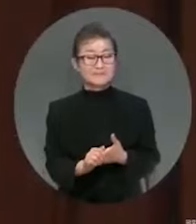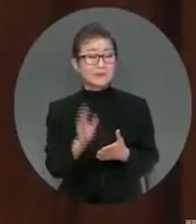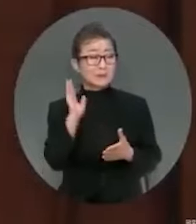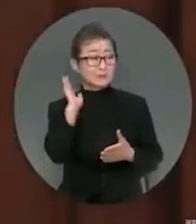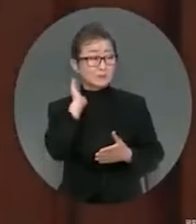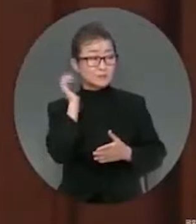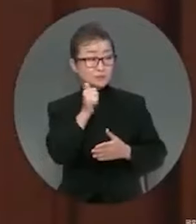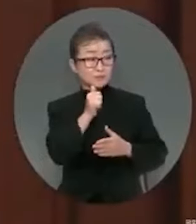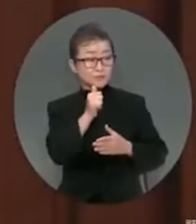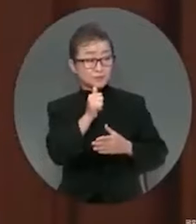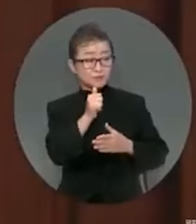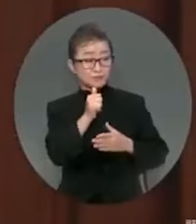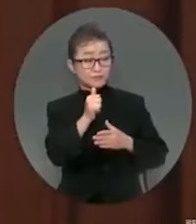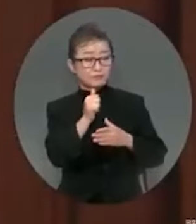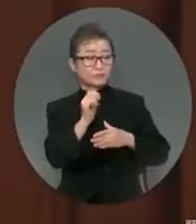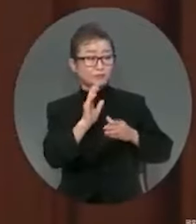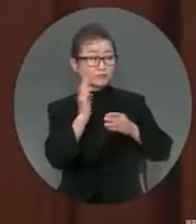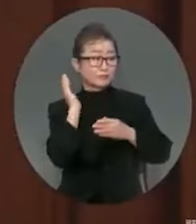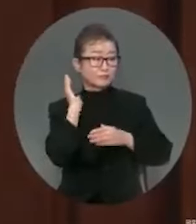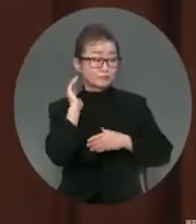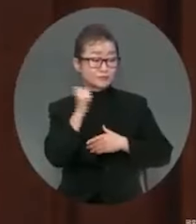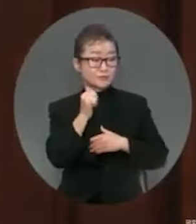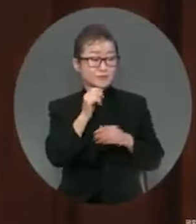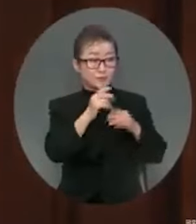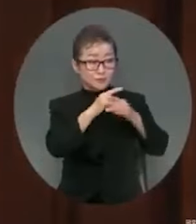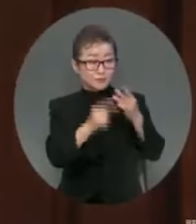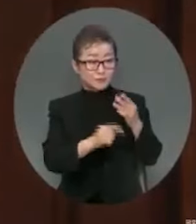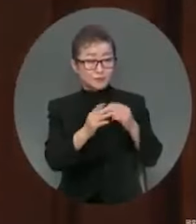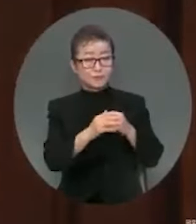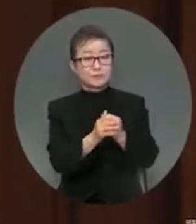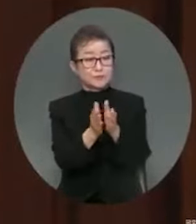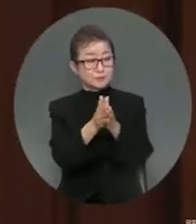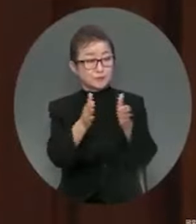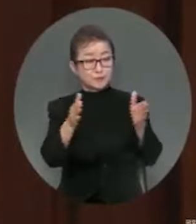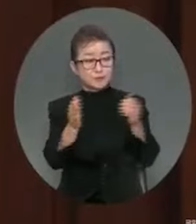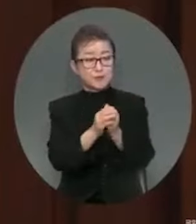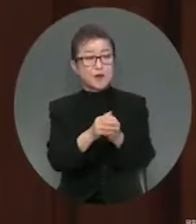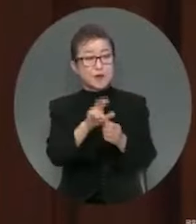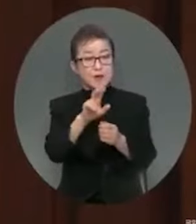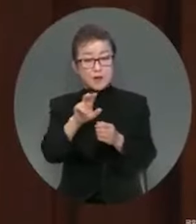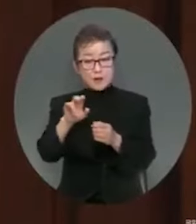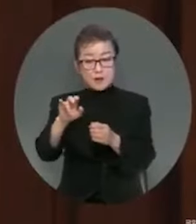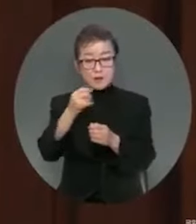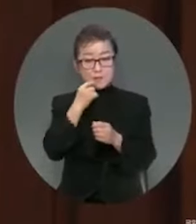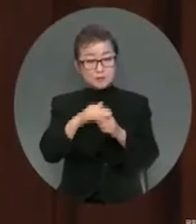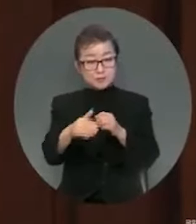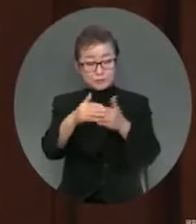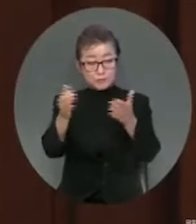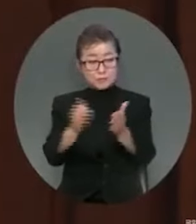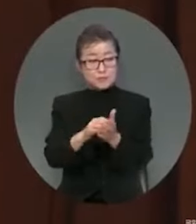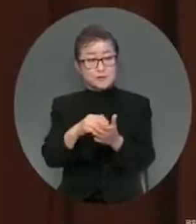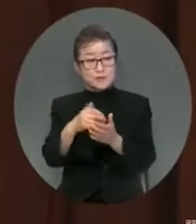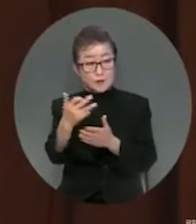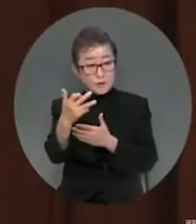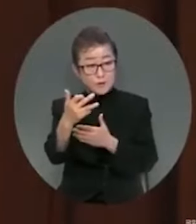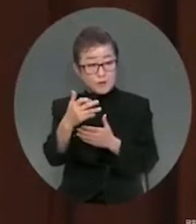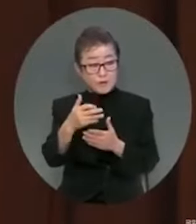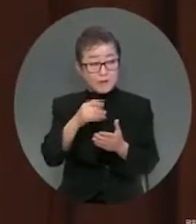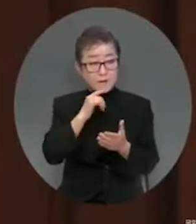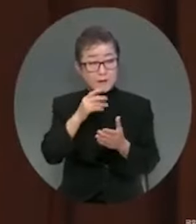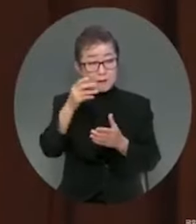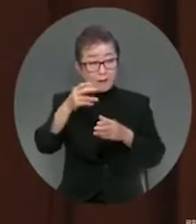윤석열 정부 출범 이후 민주당은 무려 18건의 탄핵소추안을 발의했습니다. 총리님,